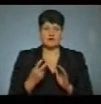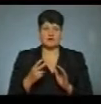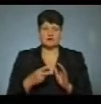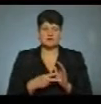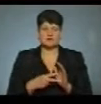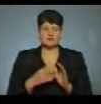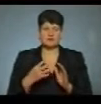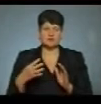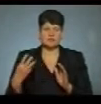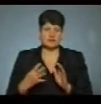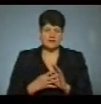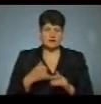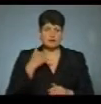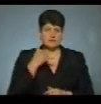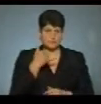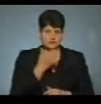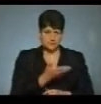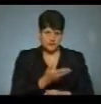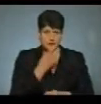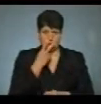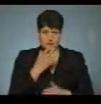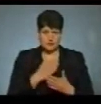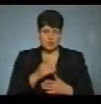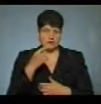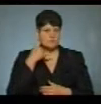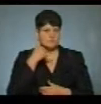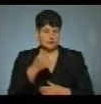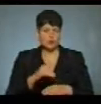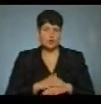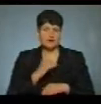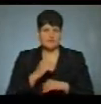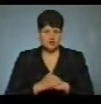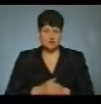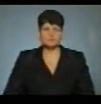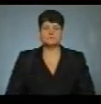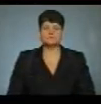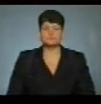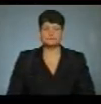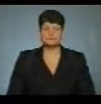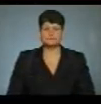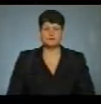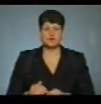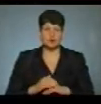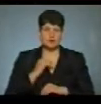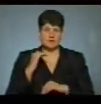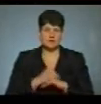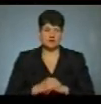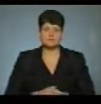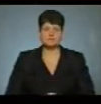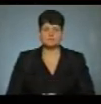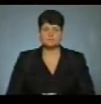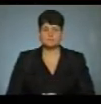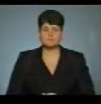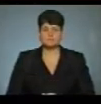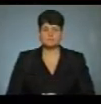098-49-27-499. Якщо у вас є запитання, будь ласка, телефонуйте. Бачу, що у нас є вже один додзвонювач. Доброго вечора. Доброго вечора.